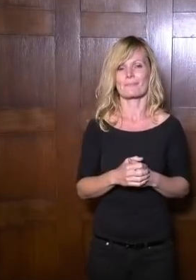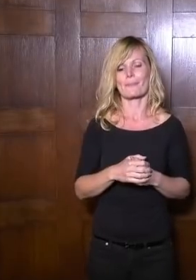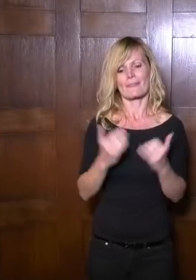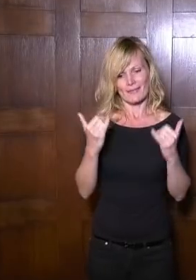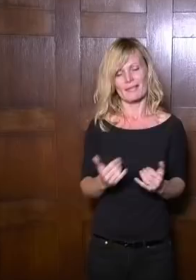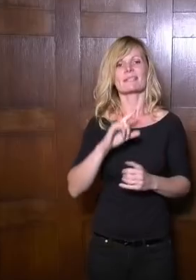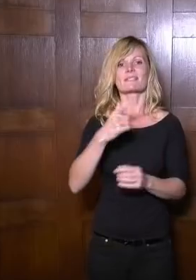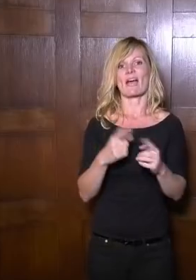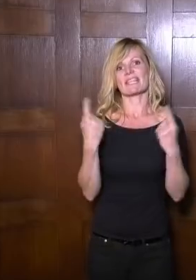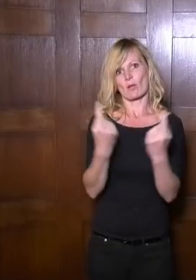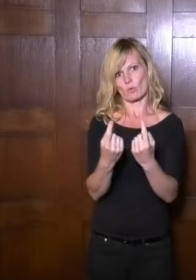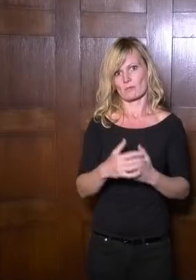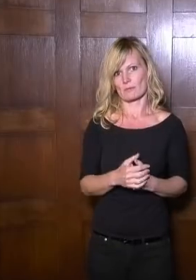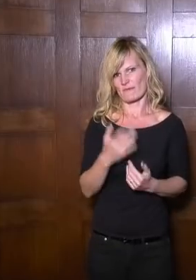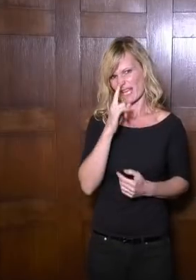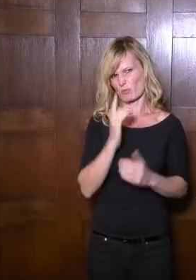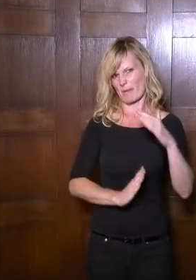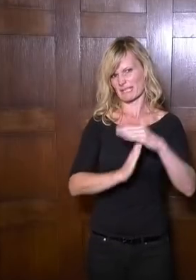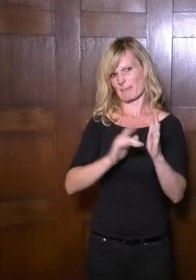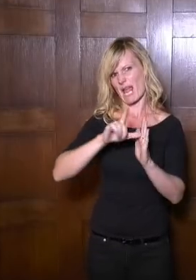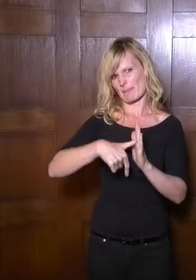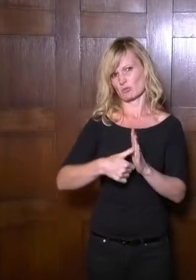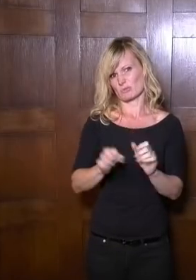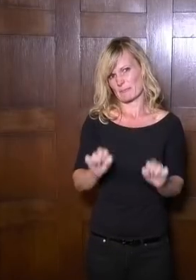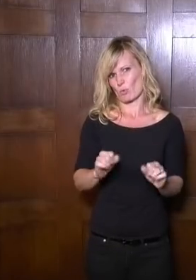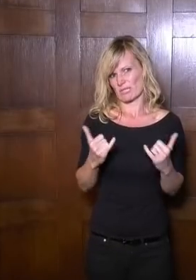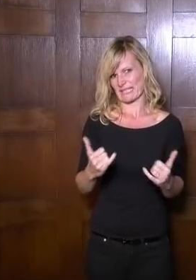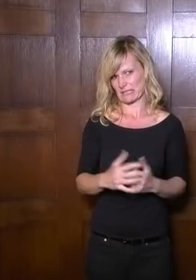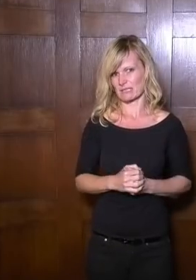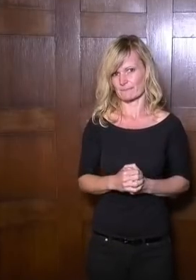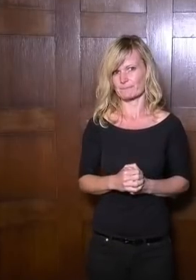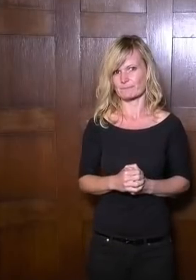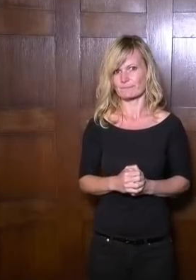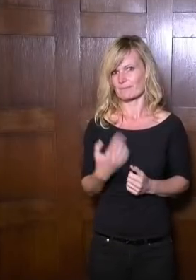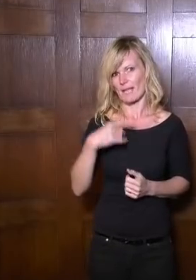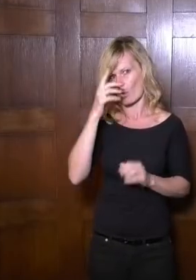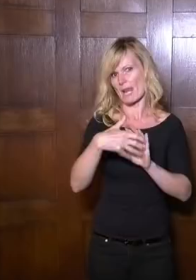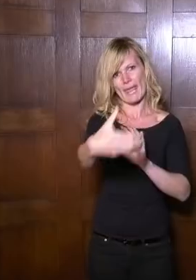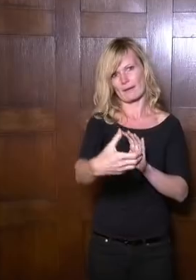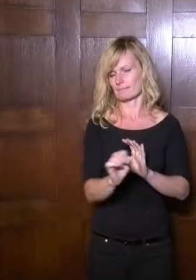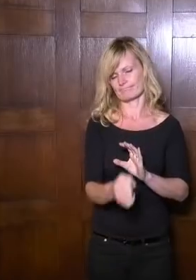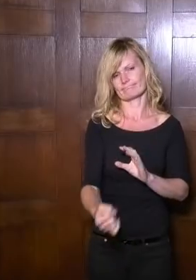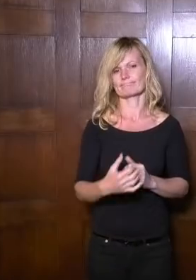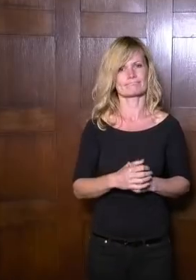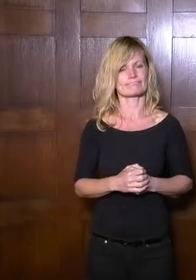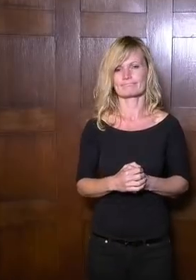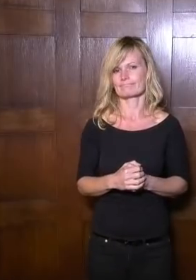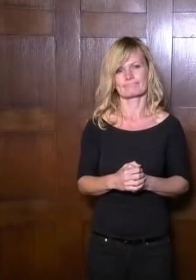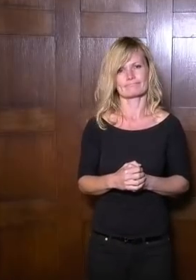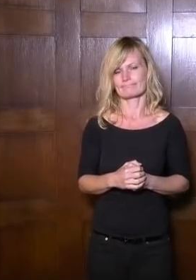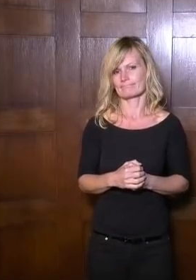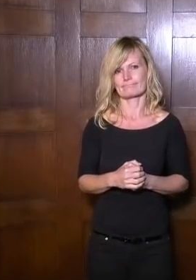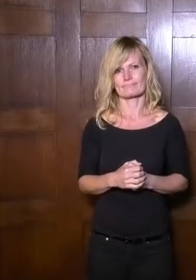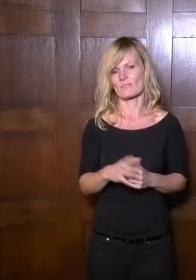die ja vielleicht nur eine halbe Stunde maximal noch sein kann, ich glaube, länger sollten wir es dann auch nicht